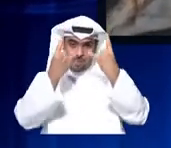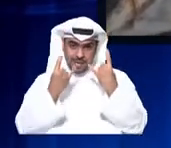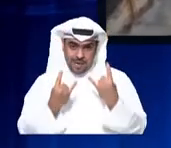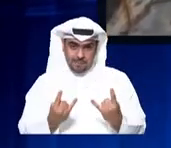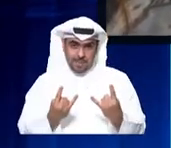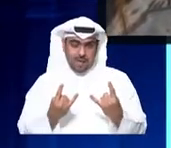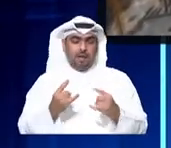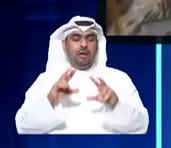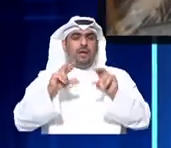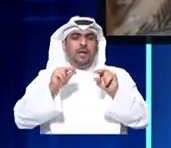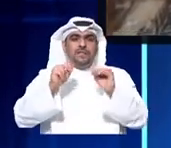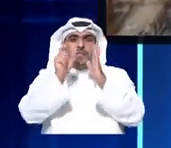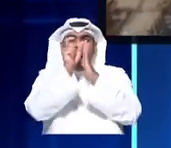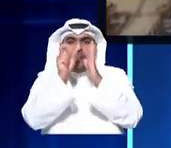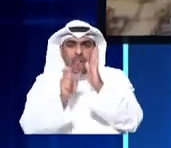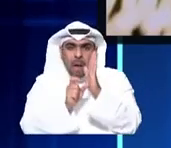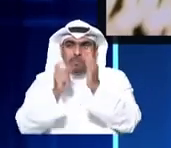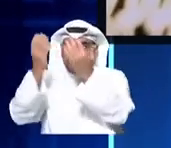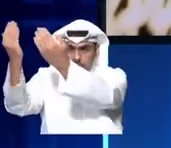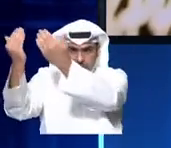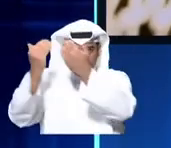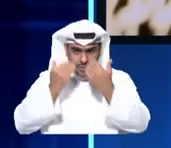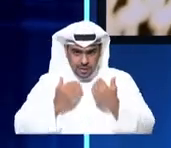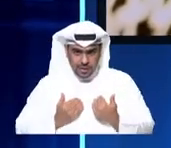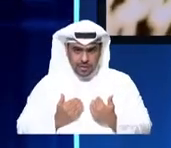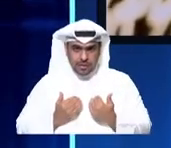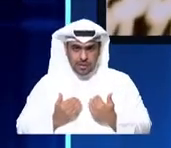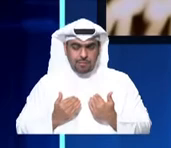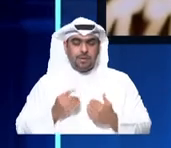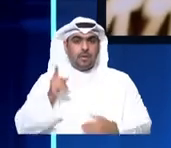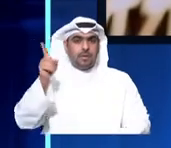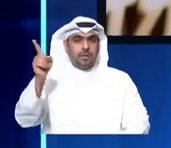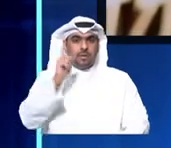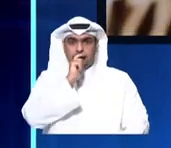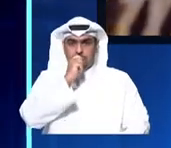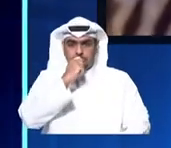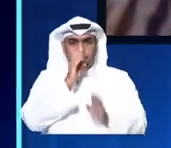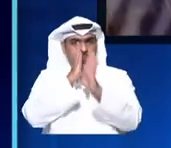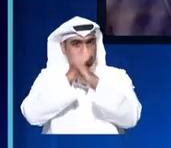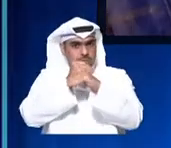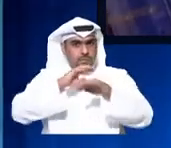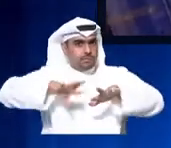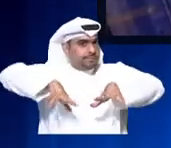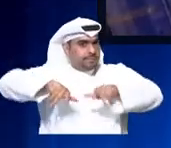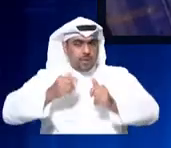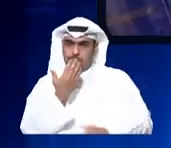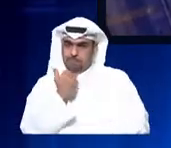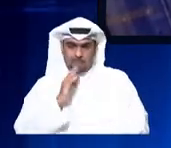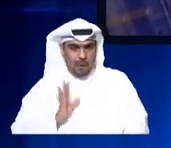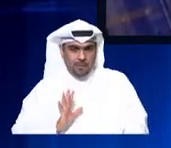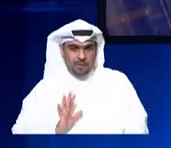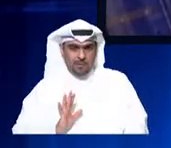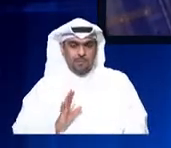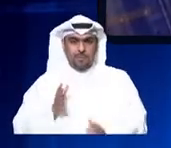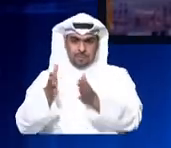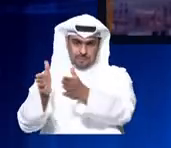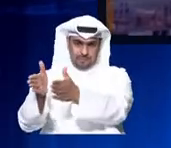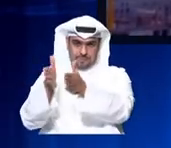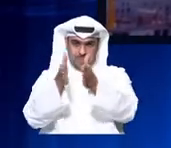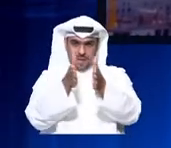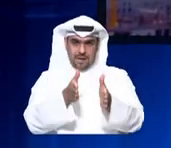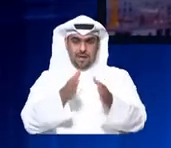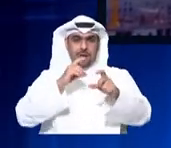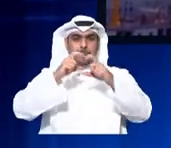عالية وتعمل بمعايير أمنية وفنية عالمية. كذلك قام بنك الكويت المركزي بدفع